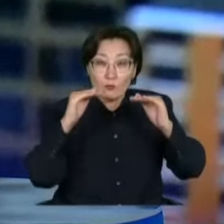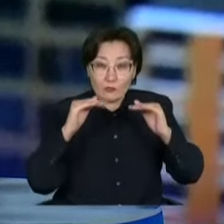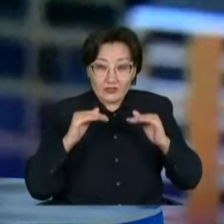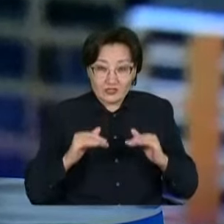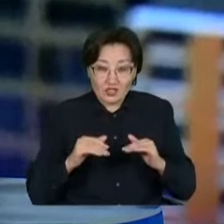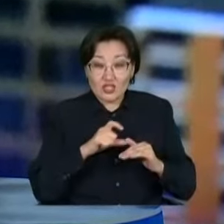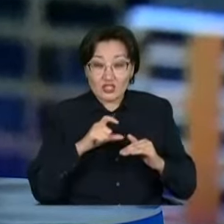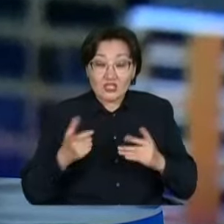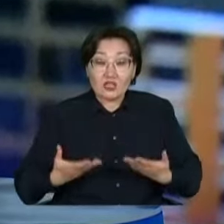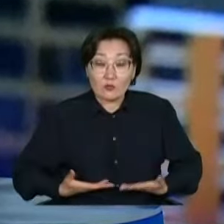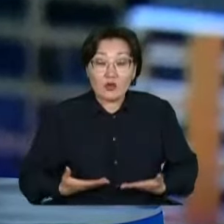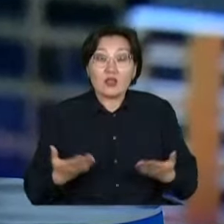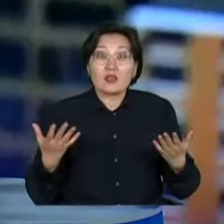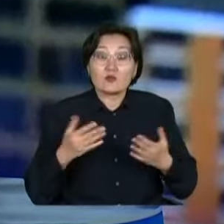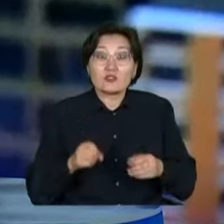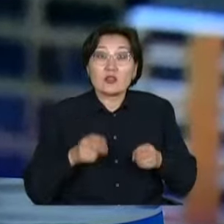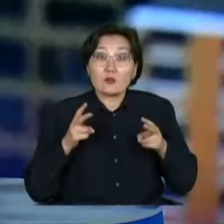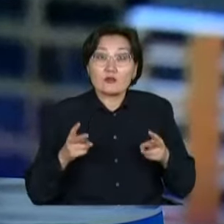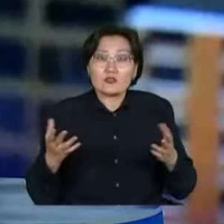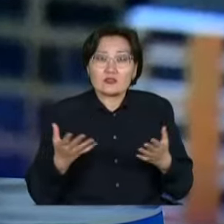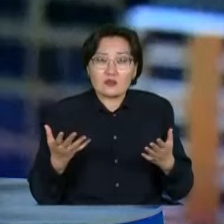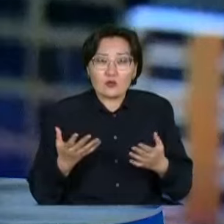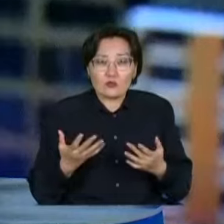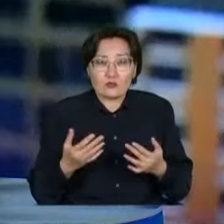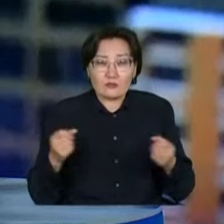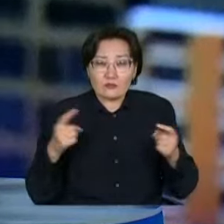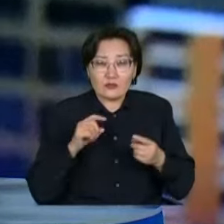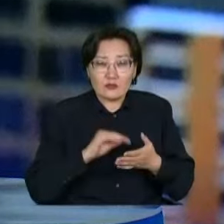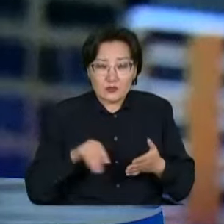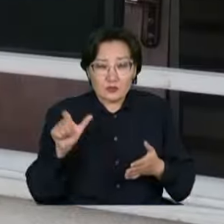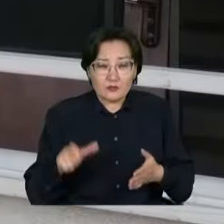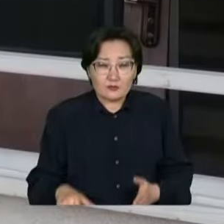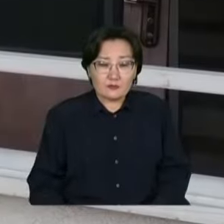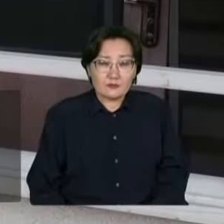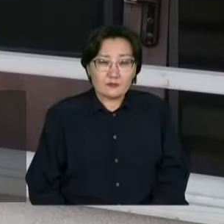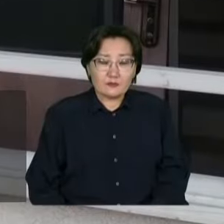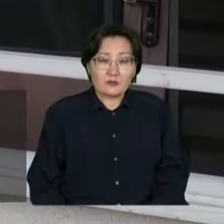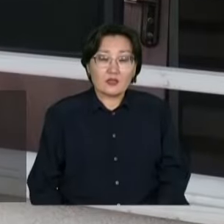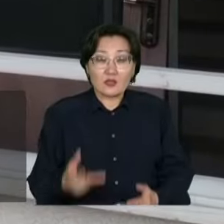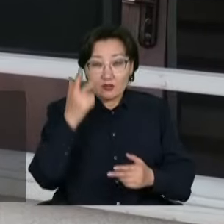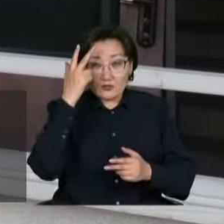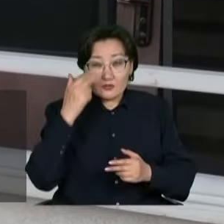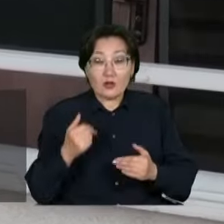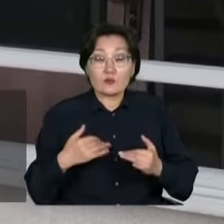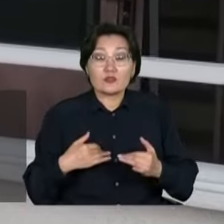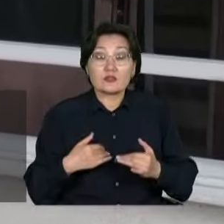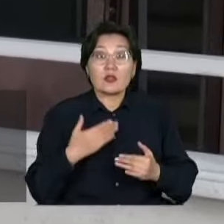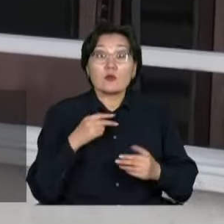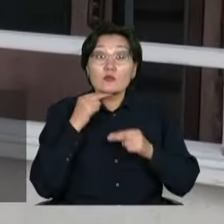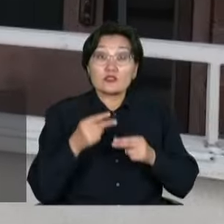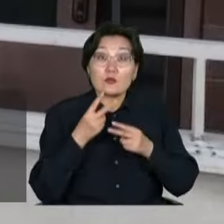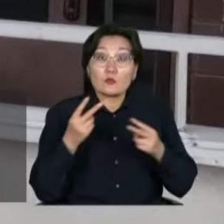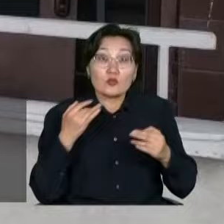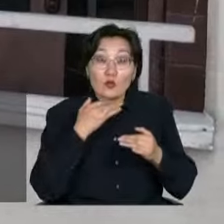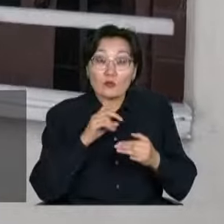пониже. Насколько оправданы опасения жителей, узнавал Рустам Ралбаев. При выборе квартиры мы обращаем внимание на